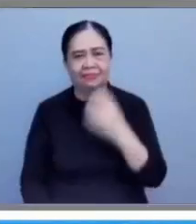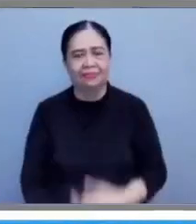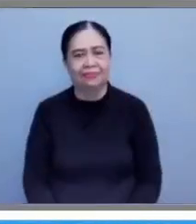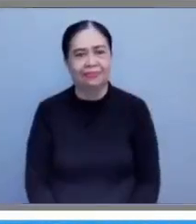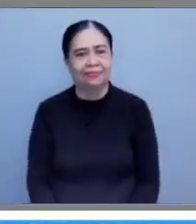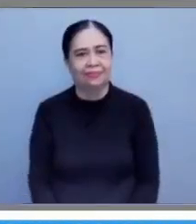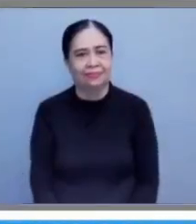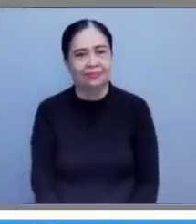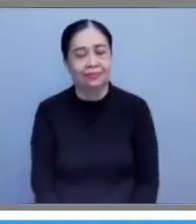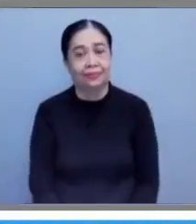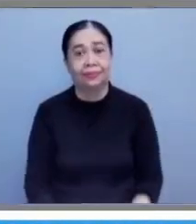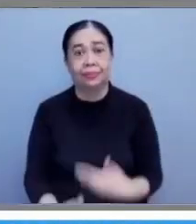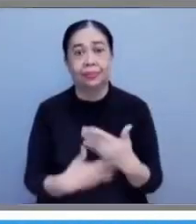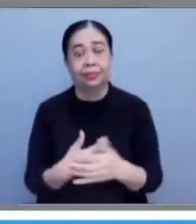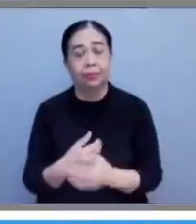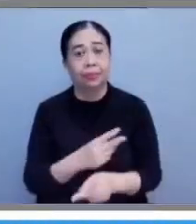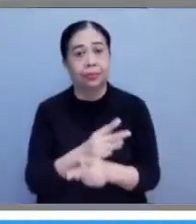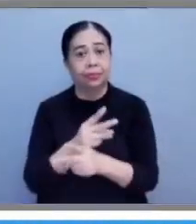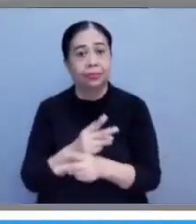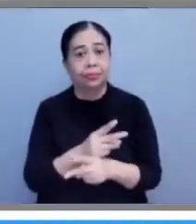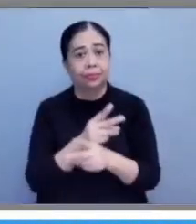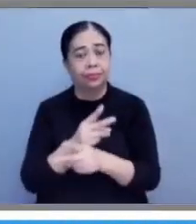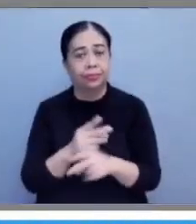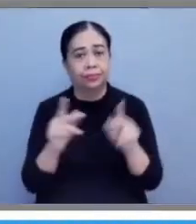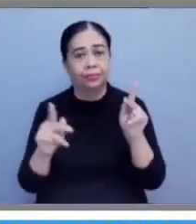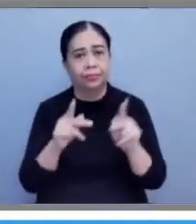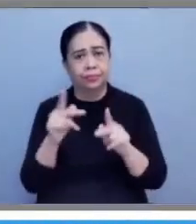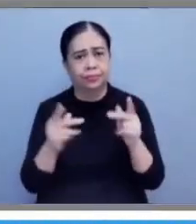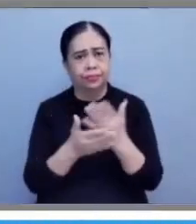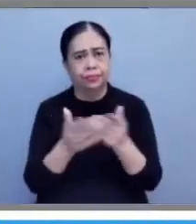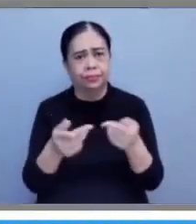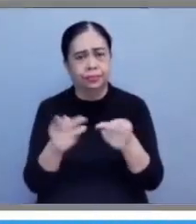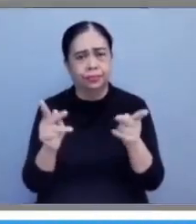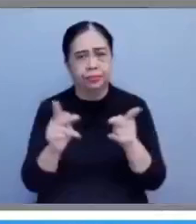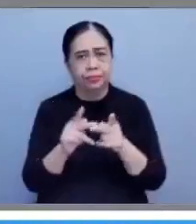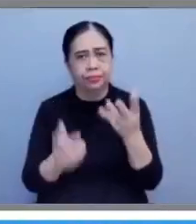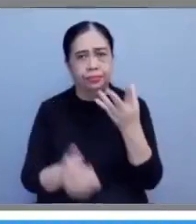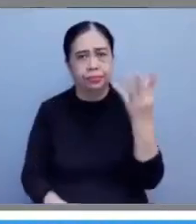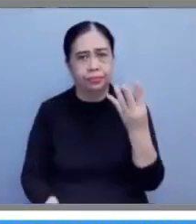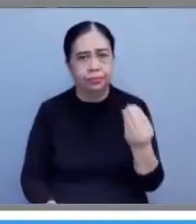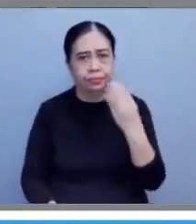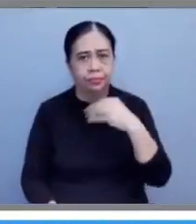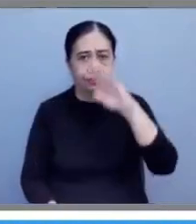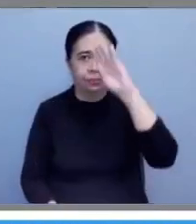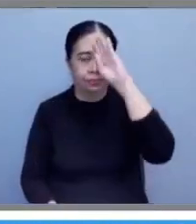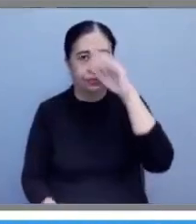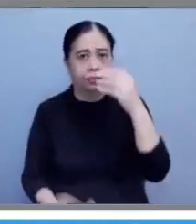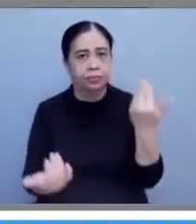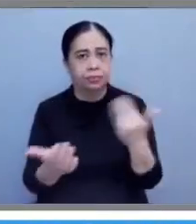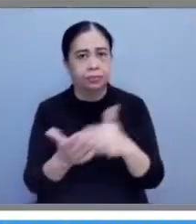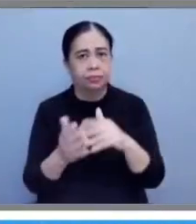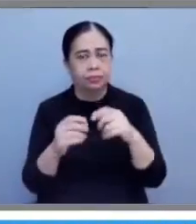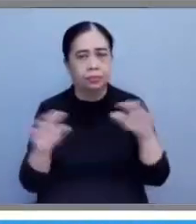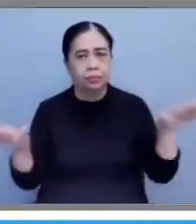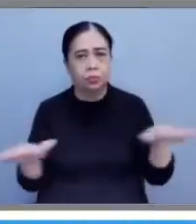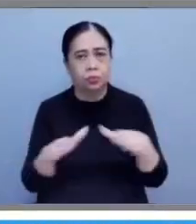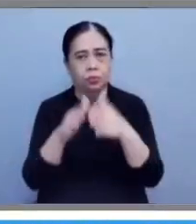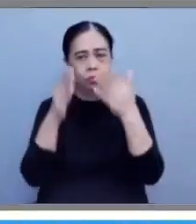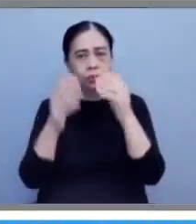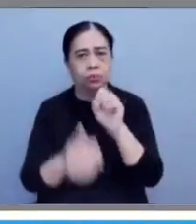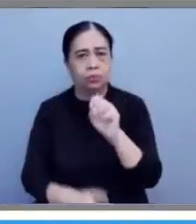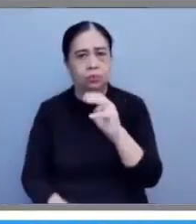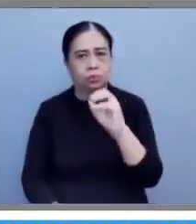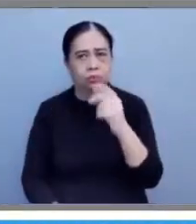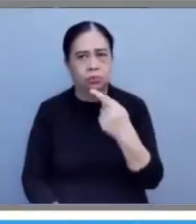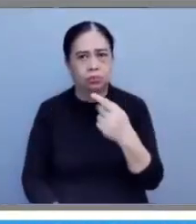samantala pinag-iingat po ang mga residente sa ilang lugar sa Batangas at Cavite matapos muling magkaroon ng volcanic smog o vag mula po sa Bulkang